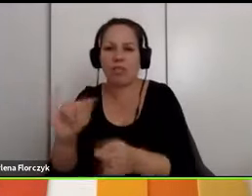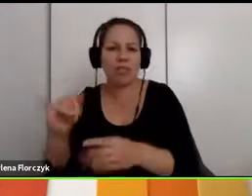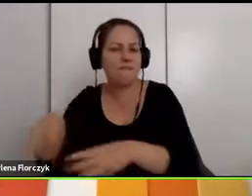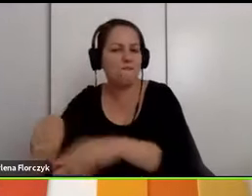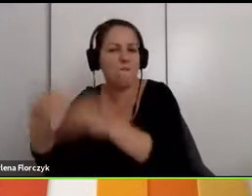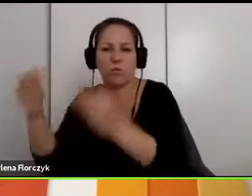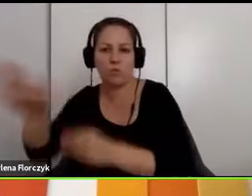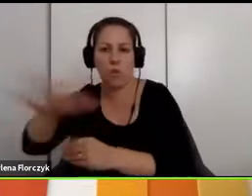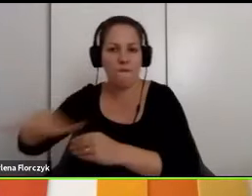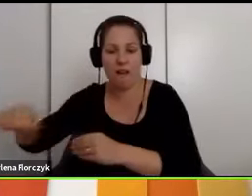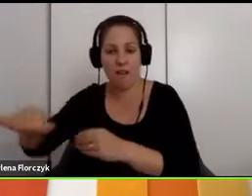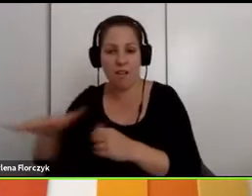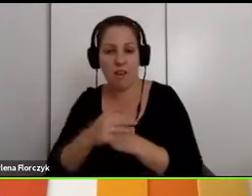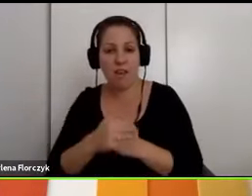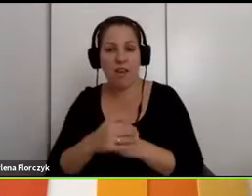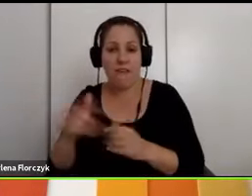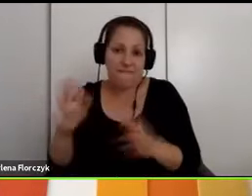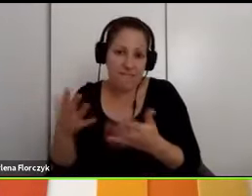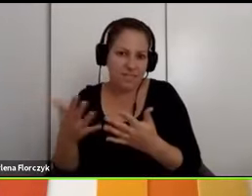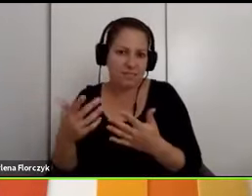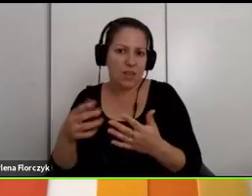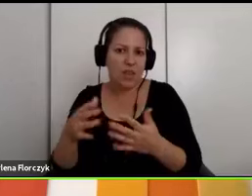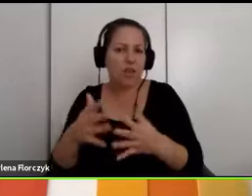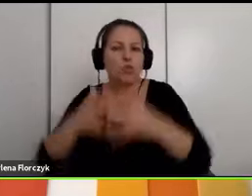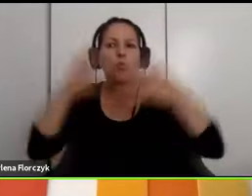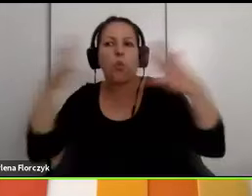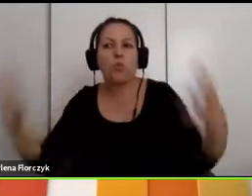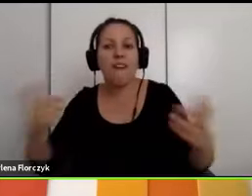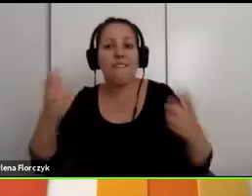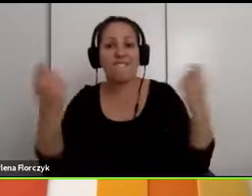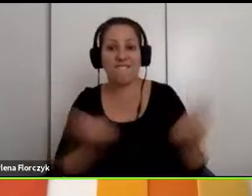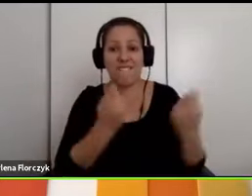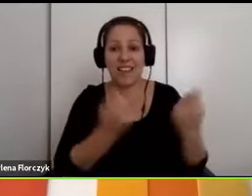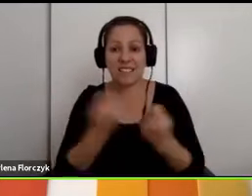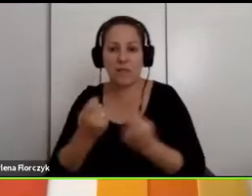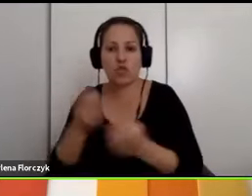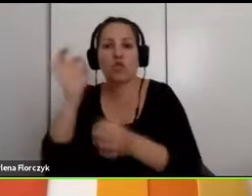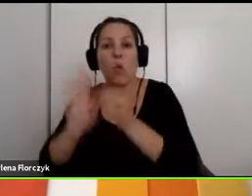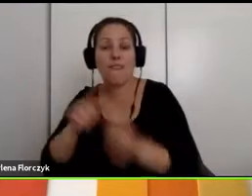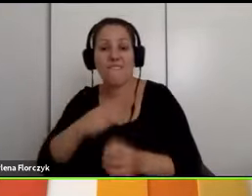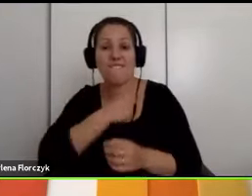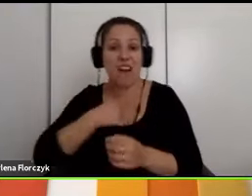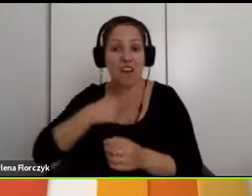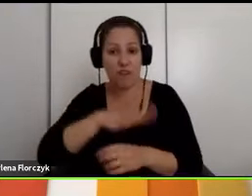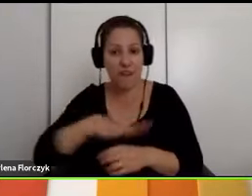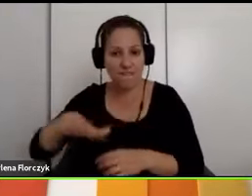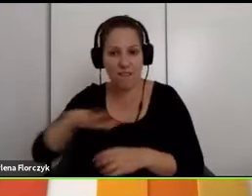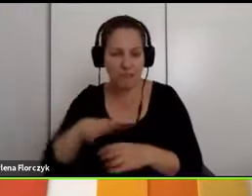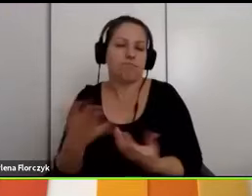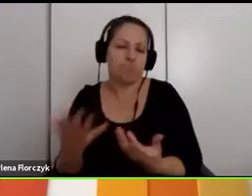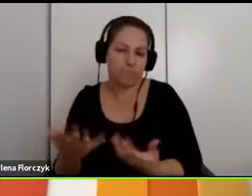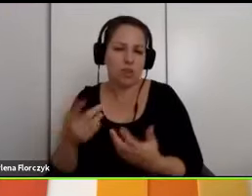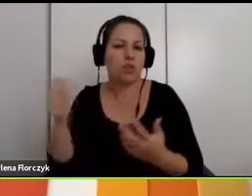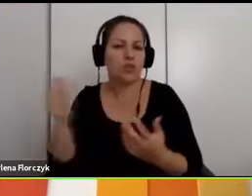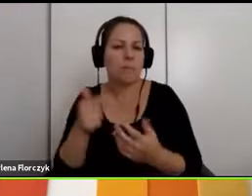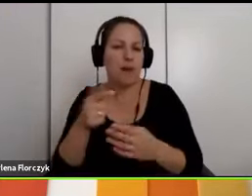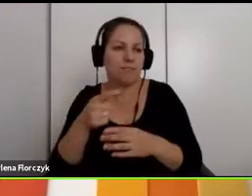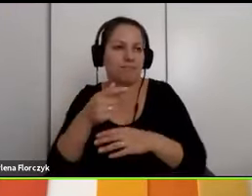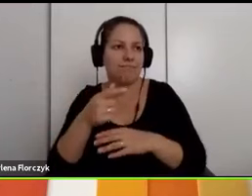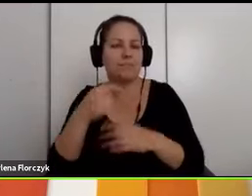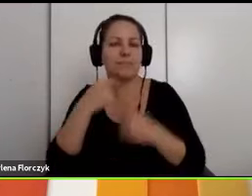funkcjonowali. Więc te takie duże festiwale, szczególnie w Warszawie, trzeba to podkreślić, że to